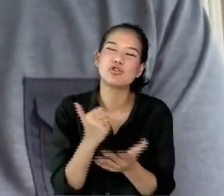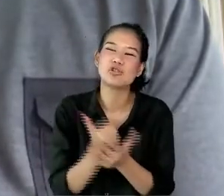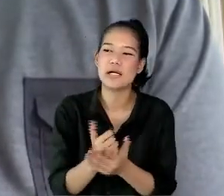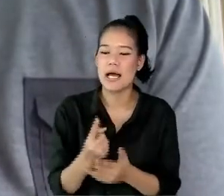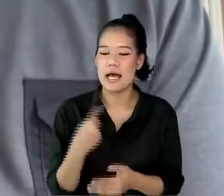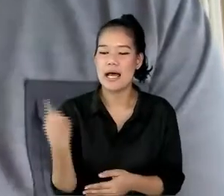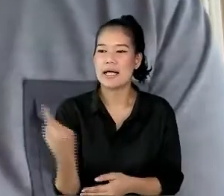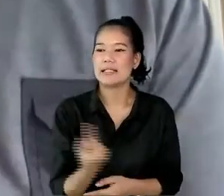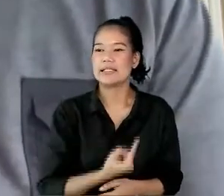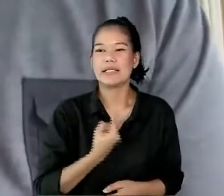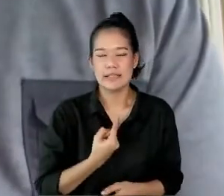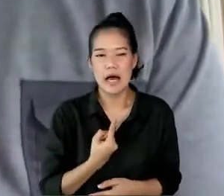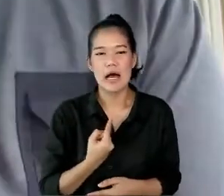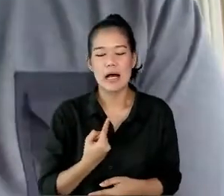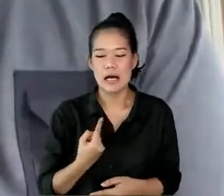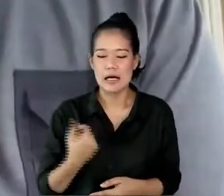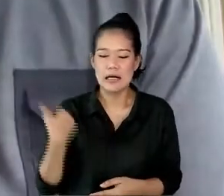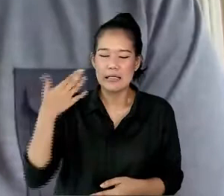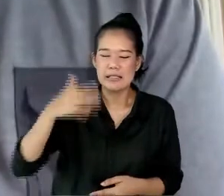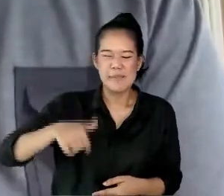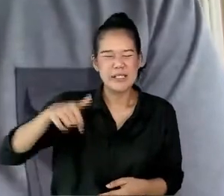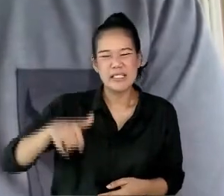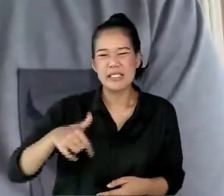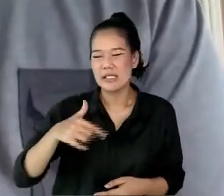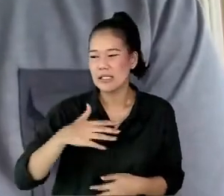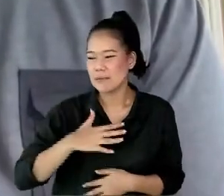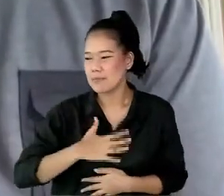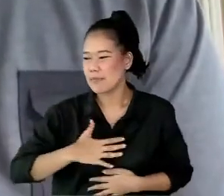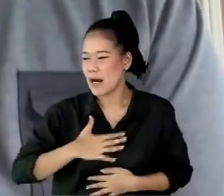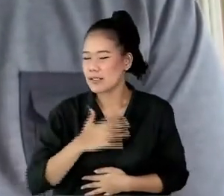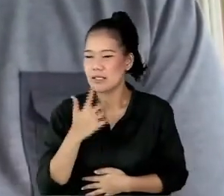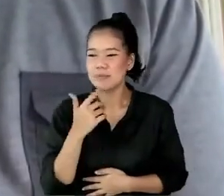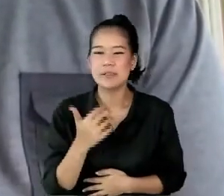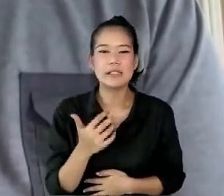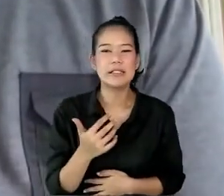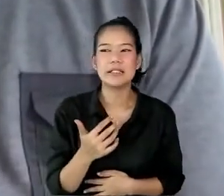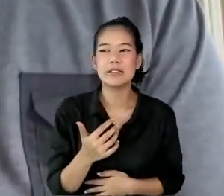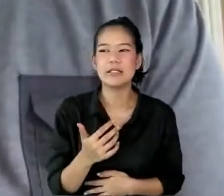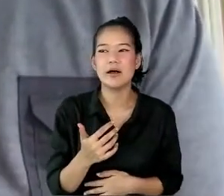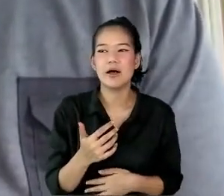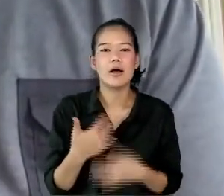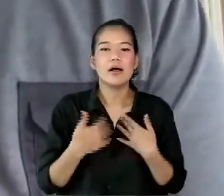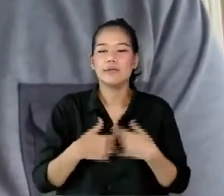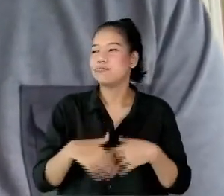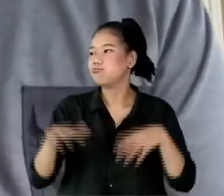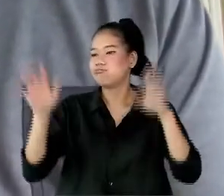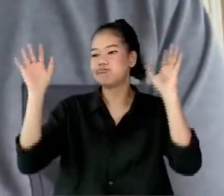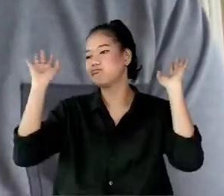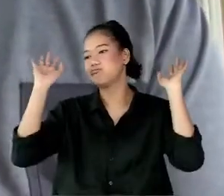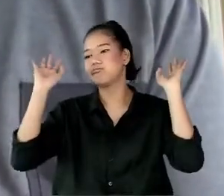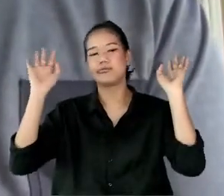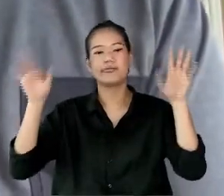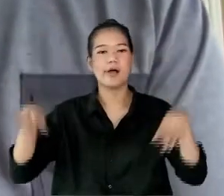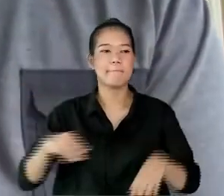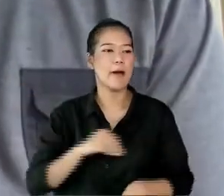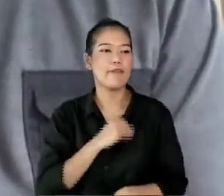sebenarnya kita tuh sudah sampai berasa tuh kayak apa ya, kayak useless aja sekarang gitu loh.